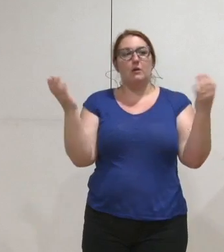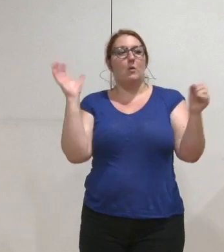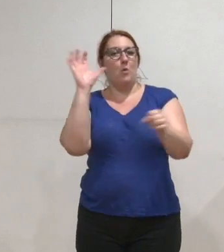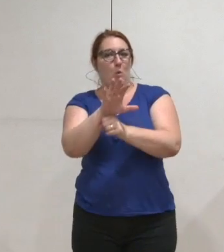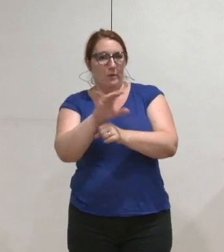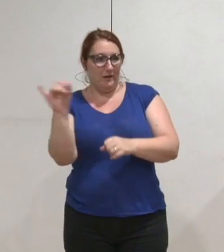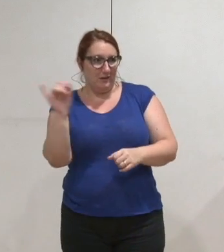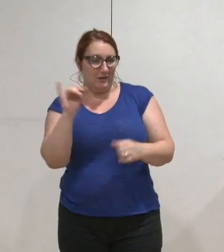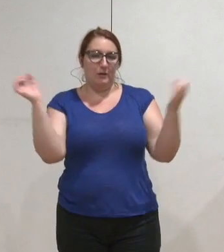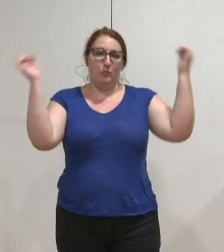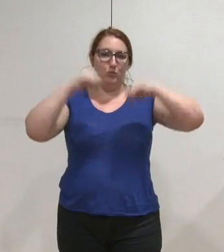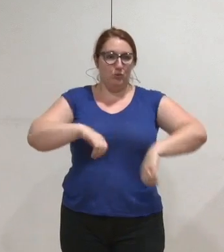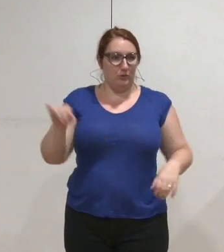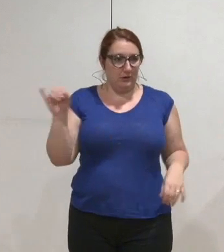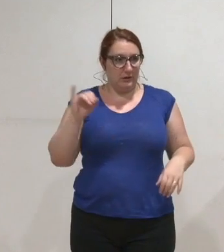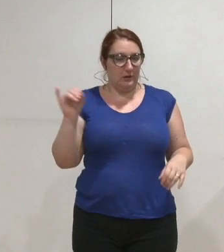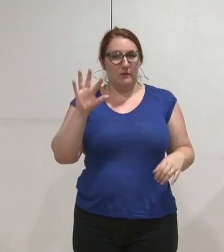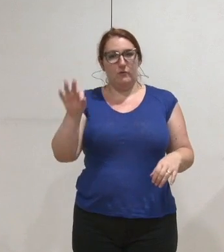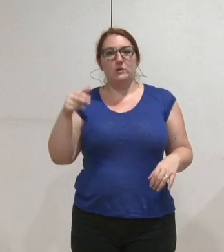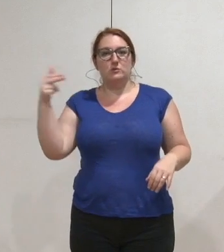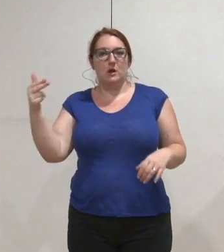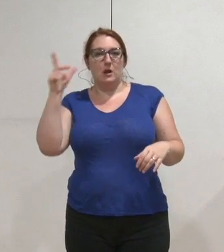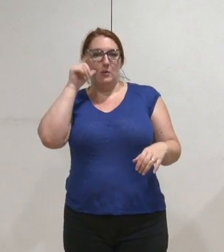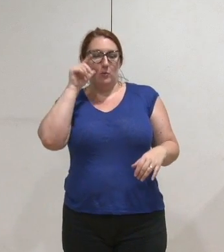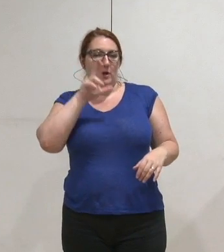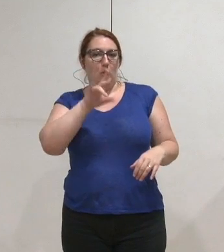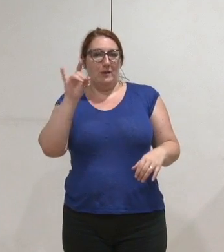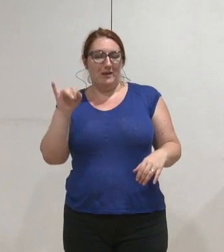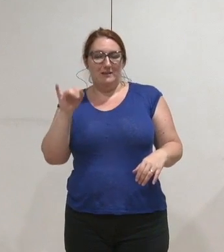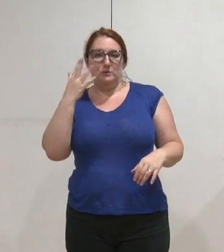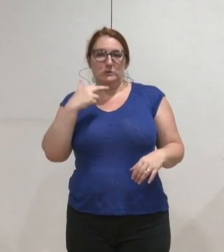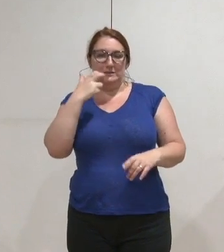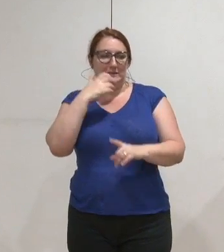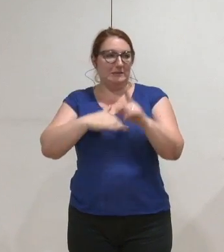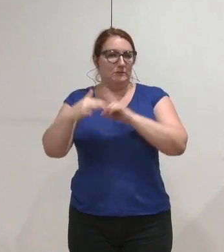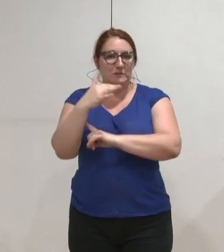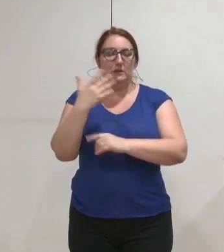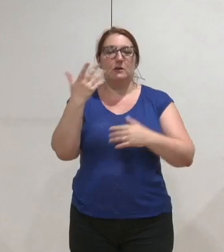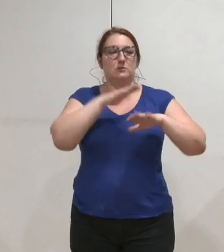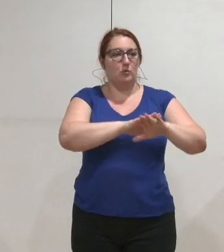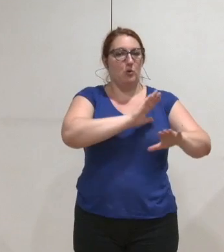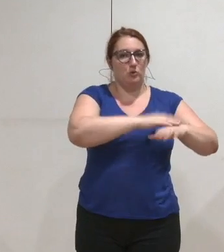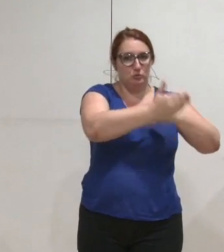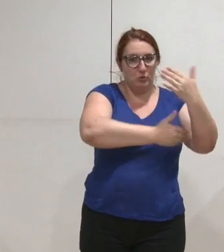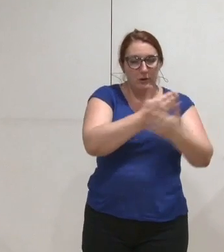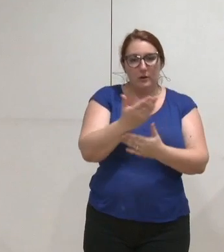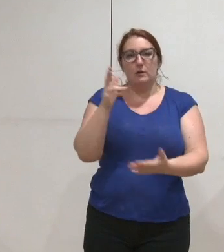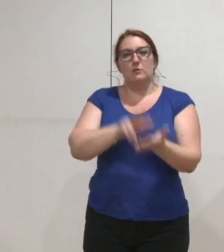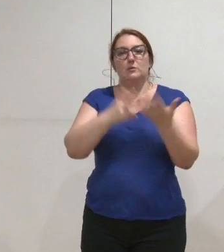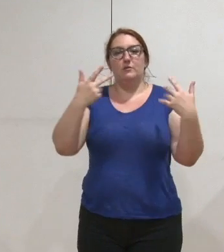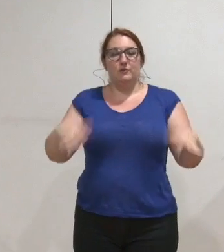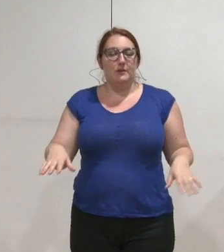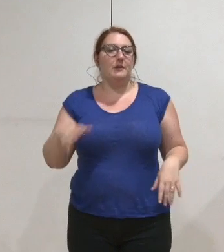contre qui vote pour Front national républicain udi société civile rassemblement de gauche et de progrès délibération adopté